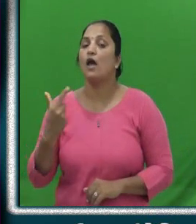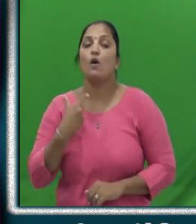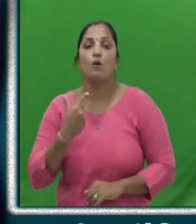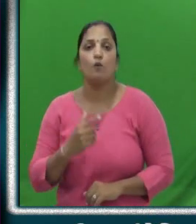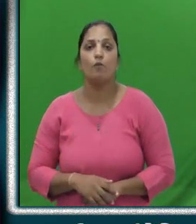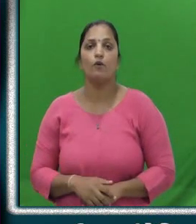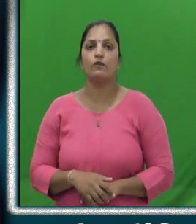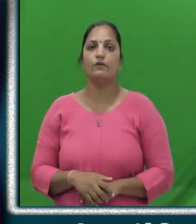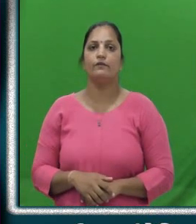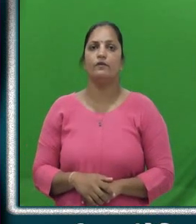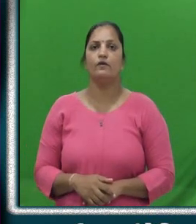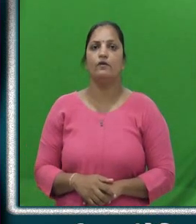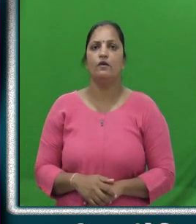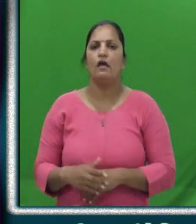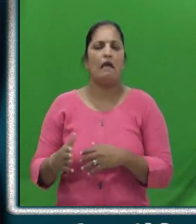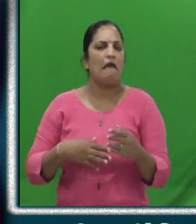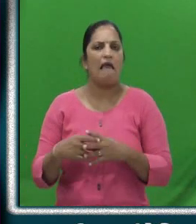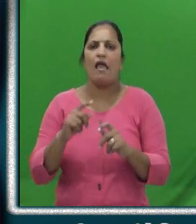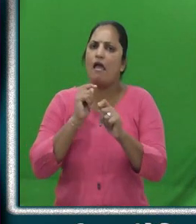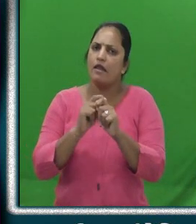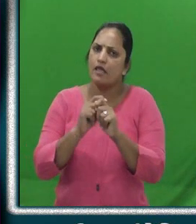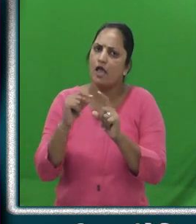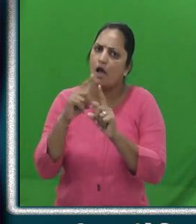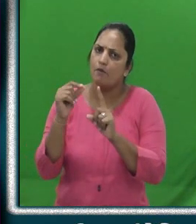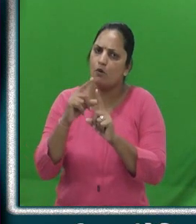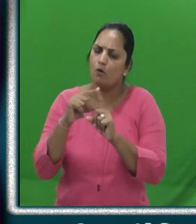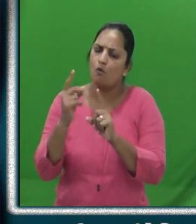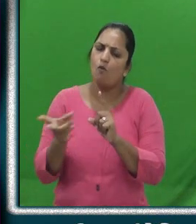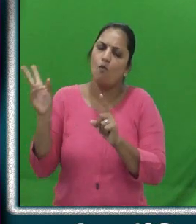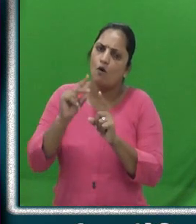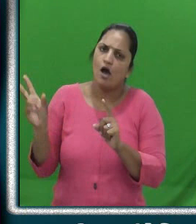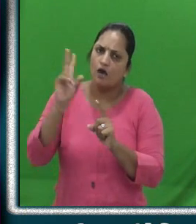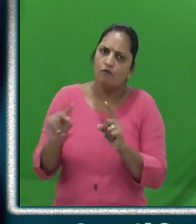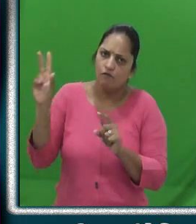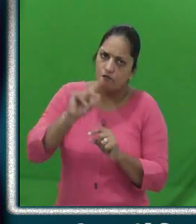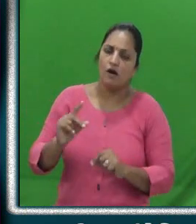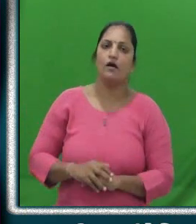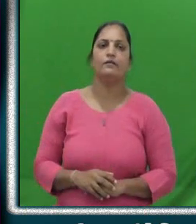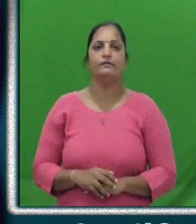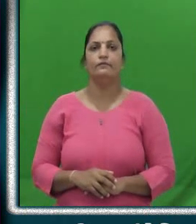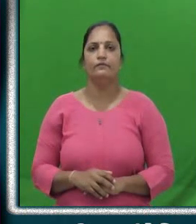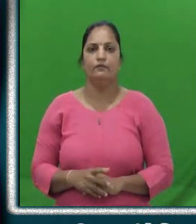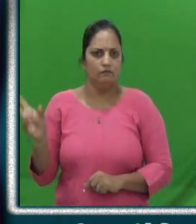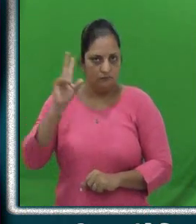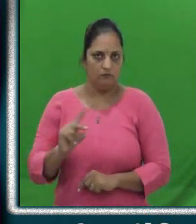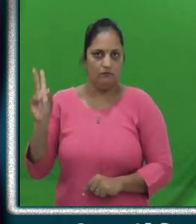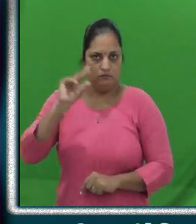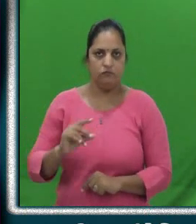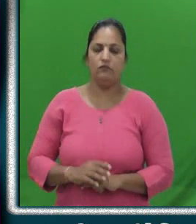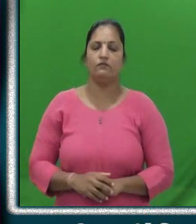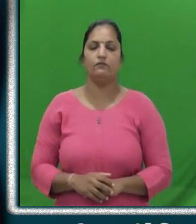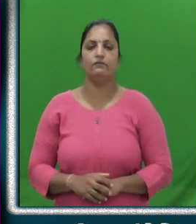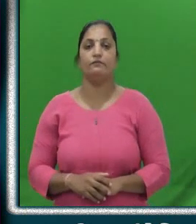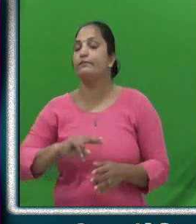ક્યારે ઉપયોગ થાય આ ફંક્શનનો ઉપયોગ? કોઈ ક્રિયાની આવૃત્તિ અથવા તો વારંવારતા,